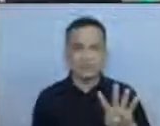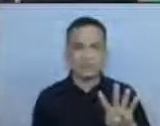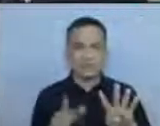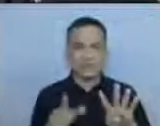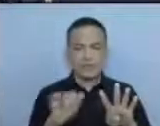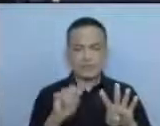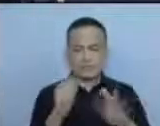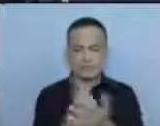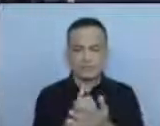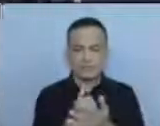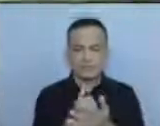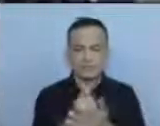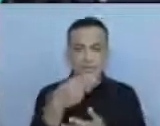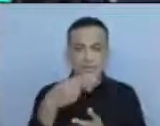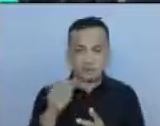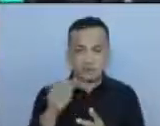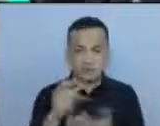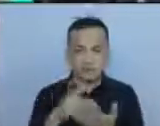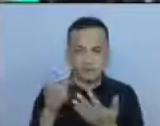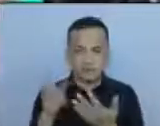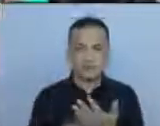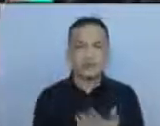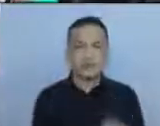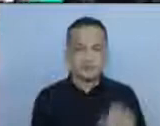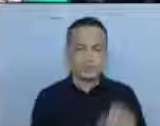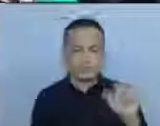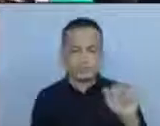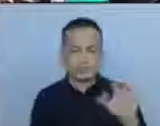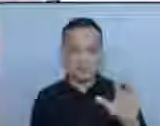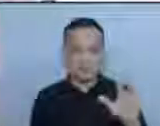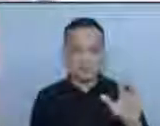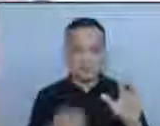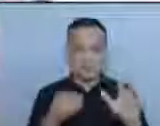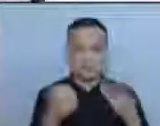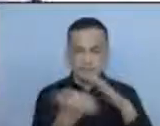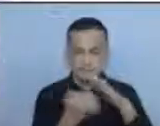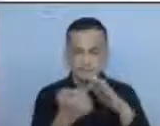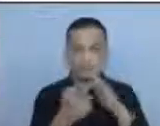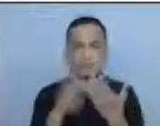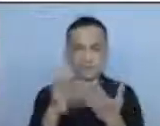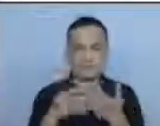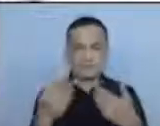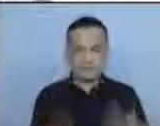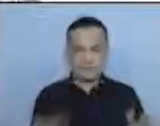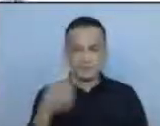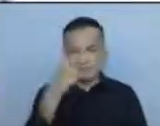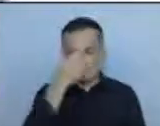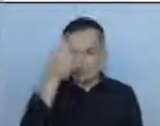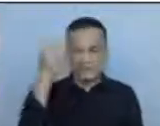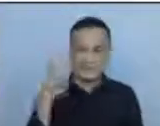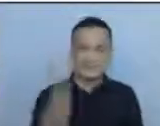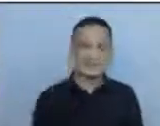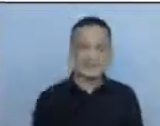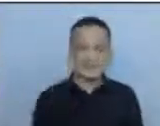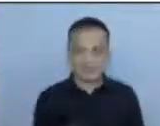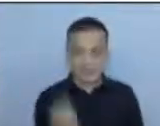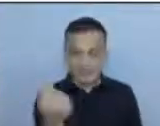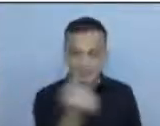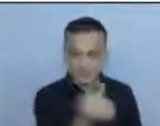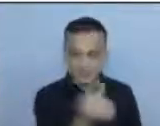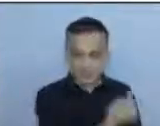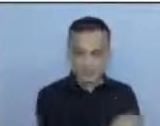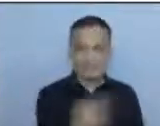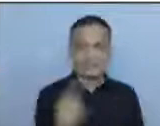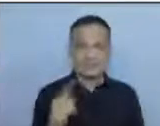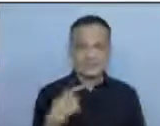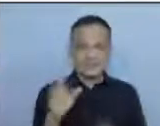Junior High School Program at 13 naman ang sa A&E Elementary Program. Bawat isa ay nakatanggap ng kanilang Certificate of